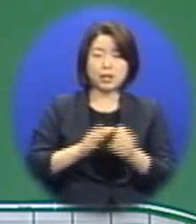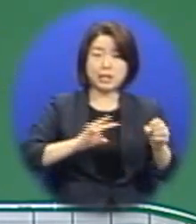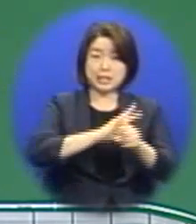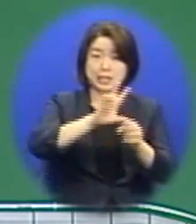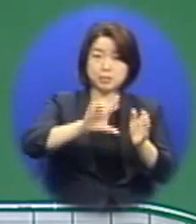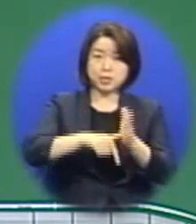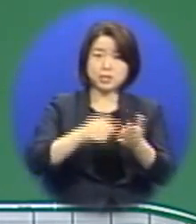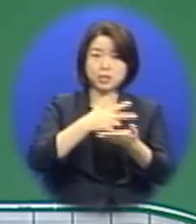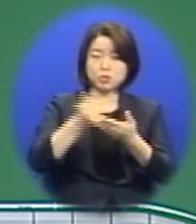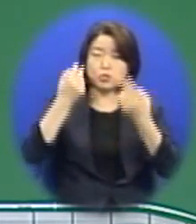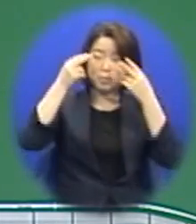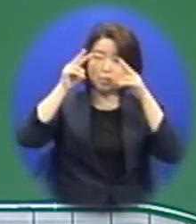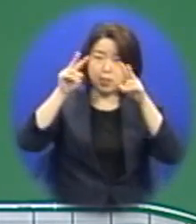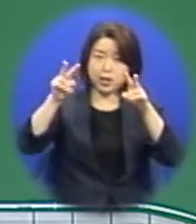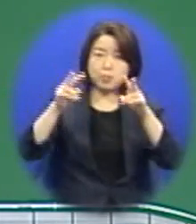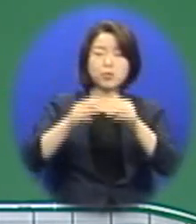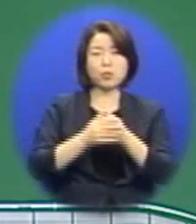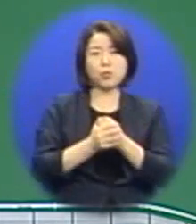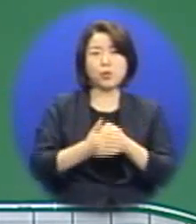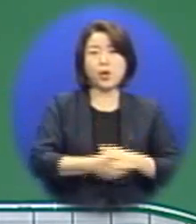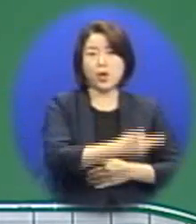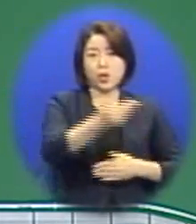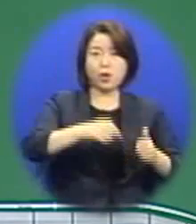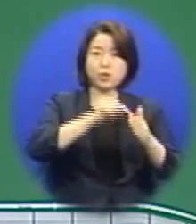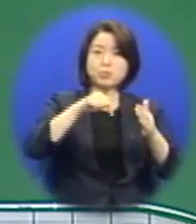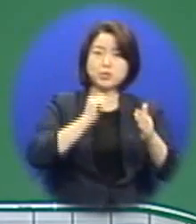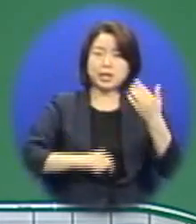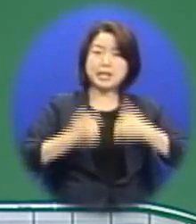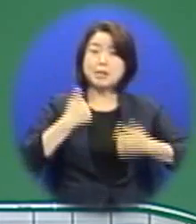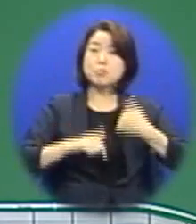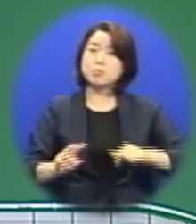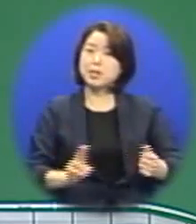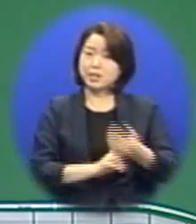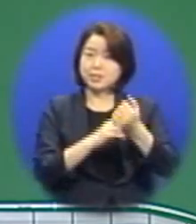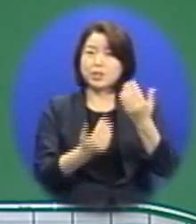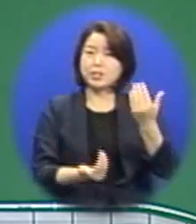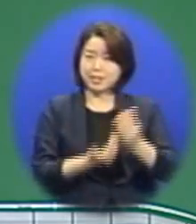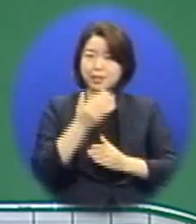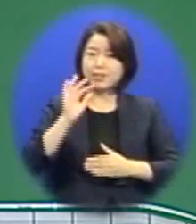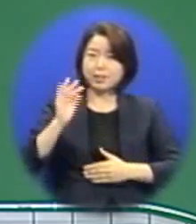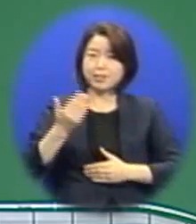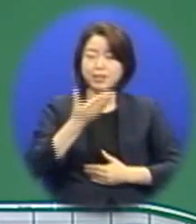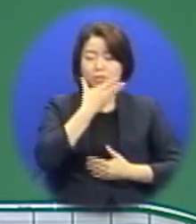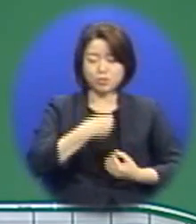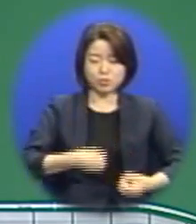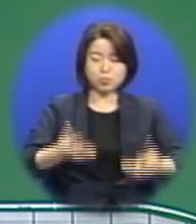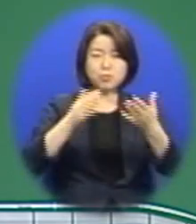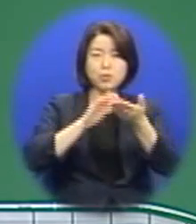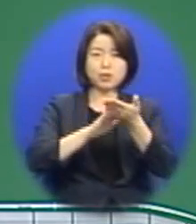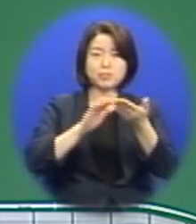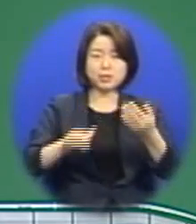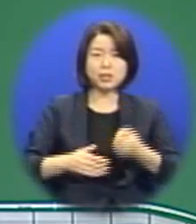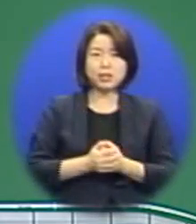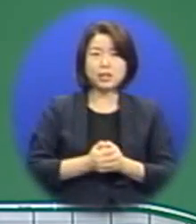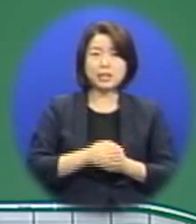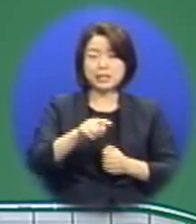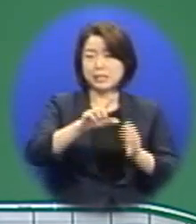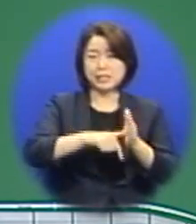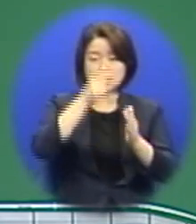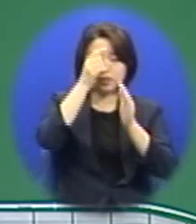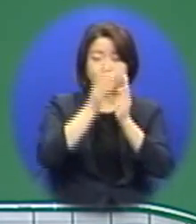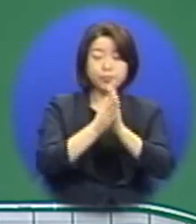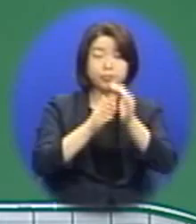24시간 주님을 바라보면서 여러분 속에 기쁨의 기적이 일어나게 되기를 축복합니다. 우리 이 시간